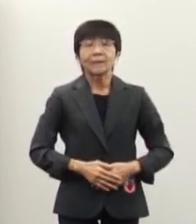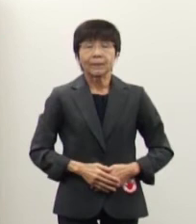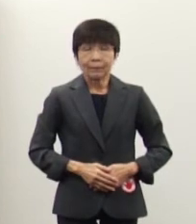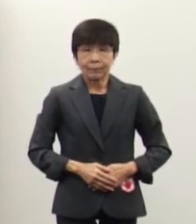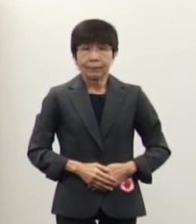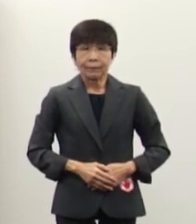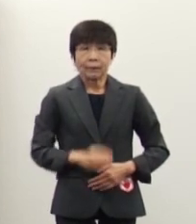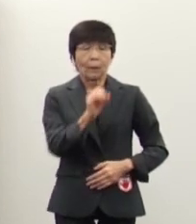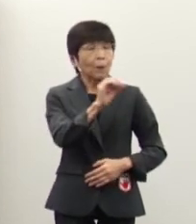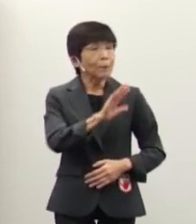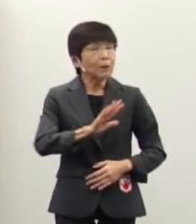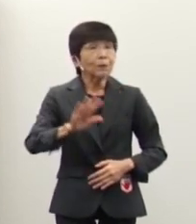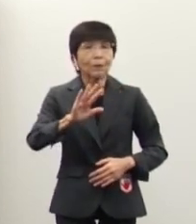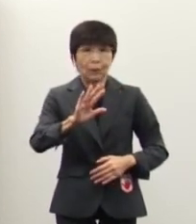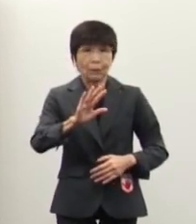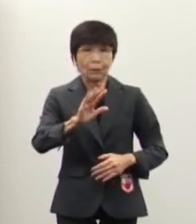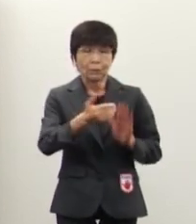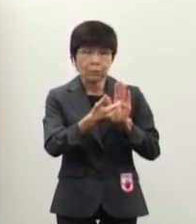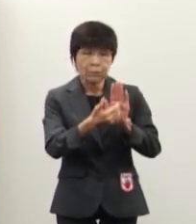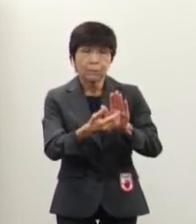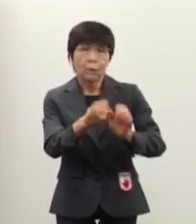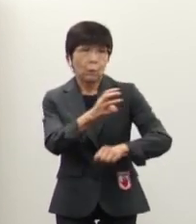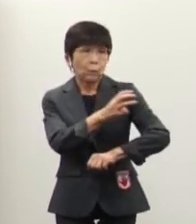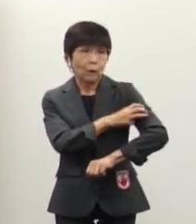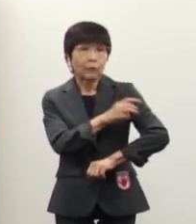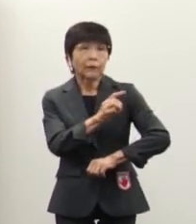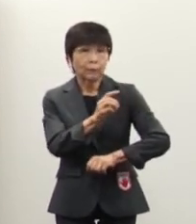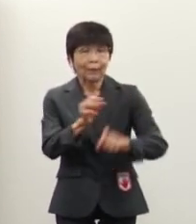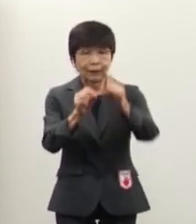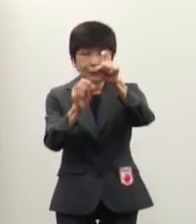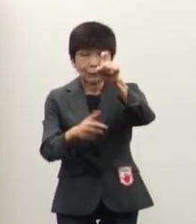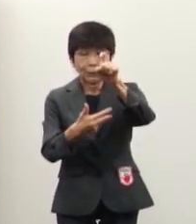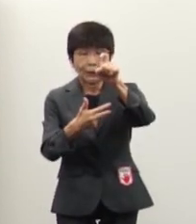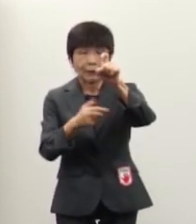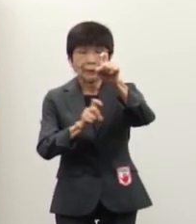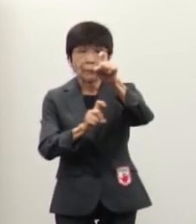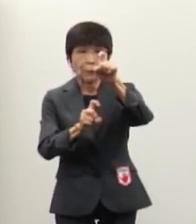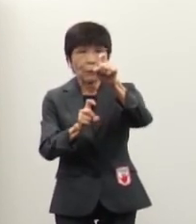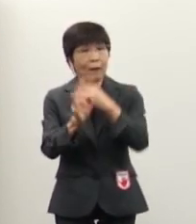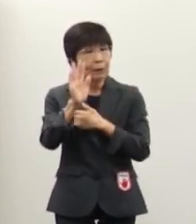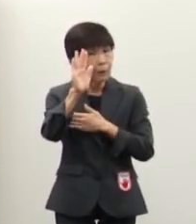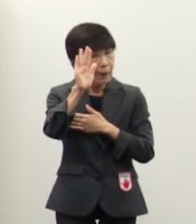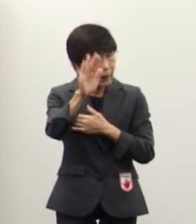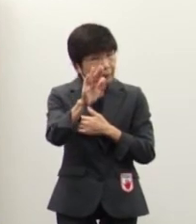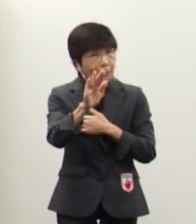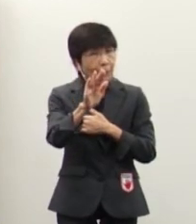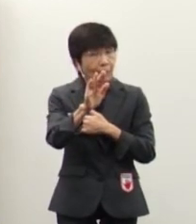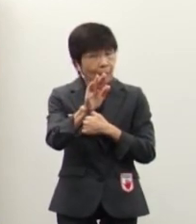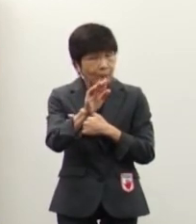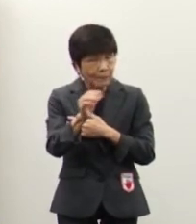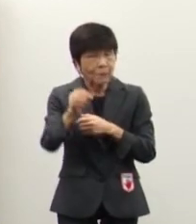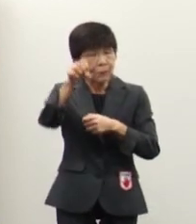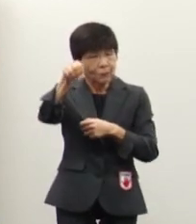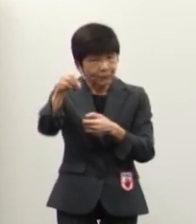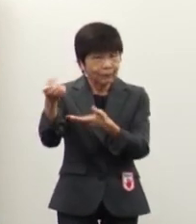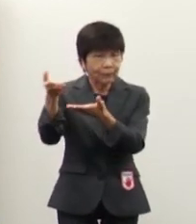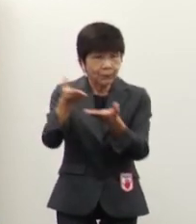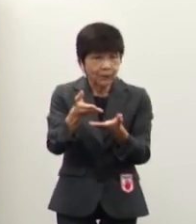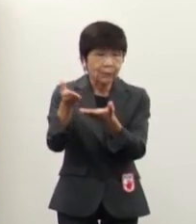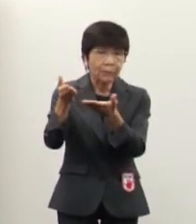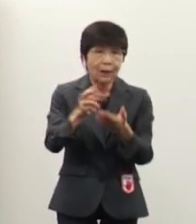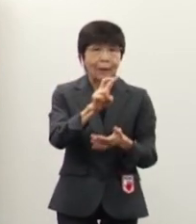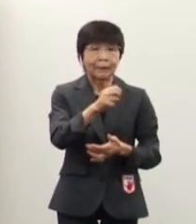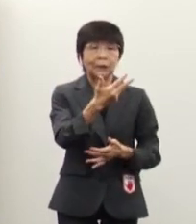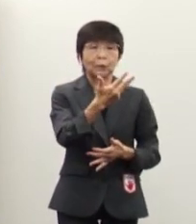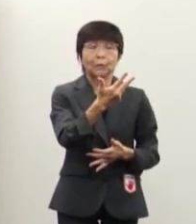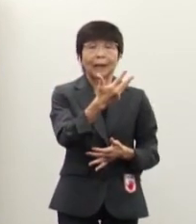オミクロン株対応ワクチンですが来月10日の週以降順次約28万回分が、乳